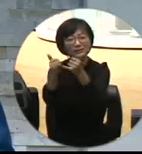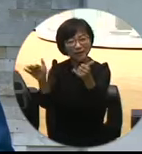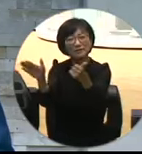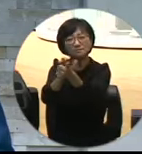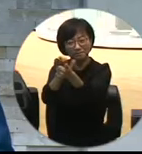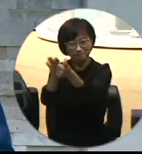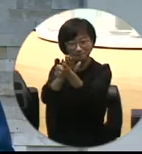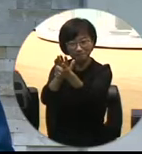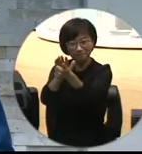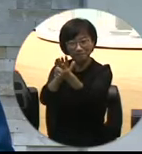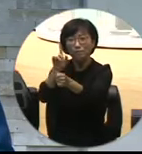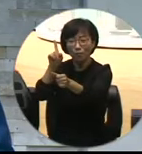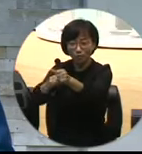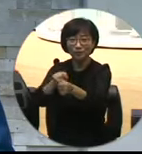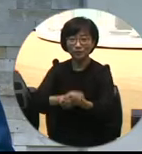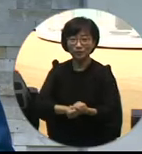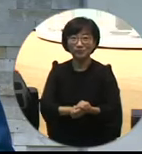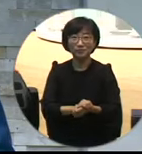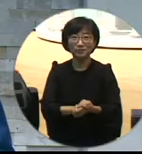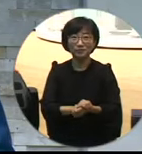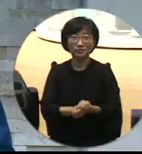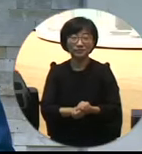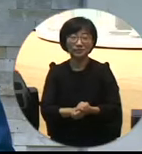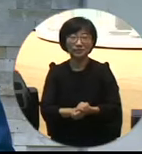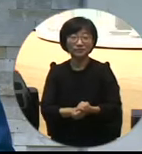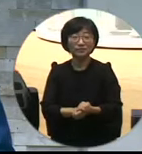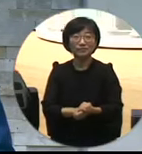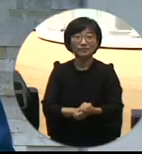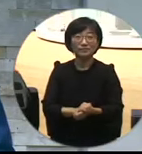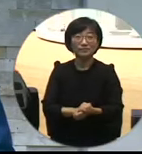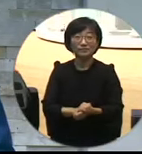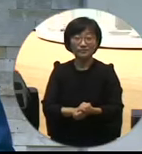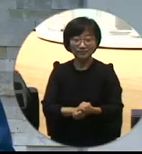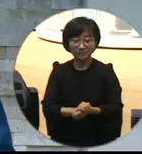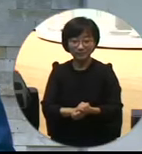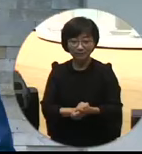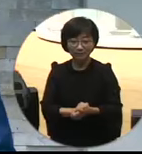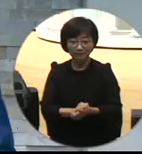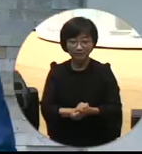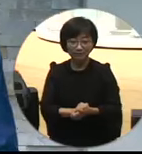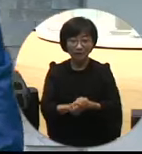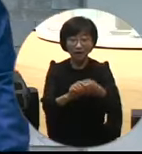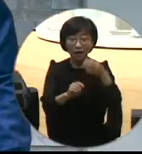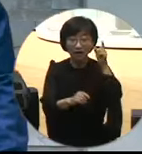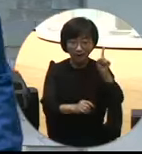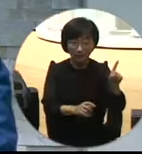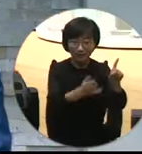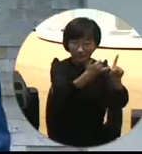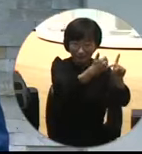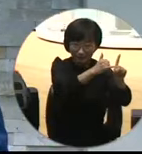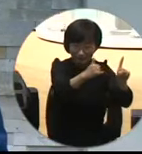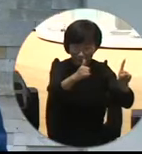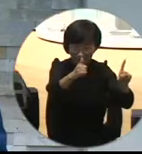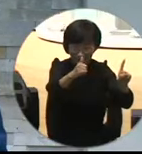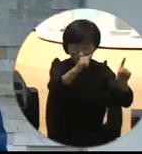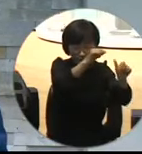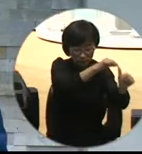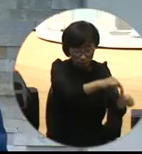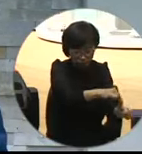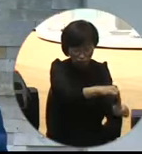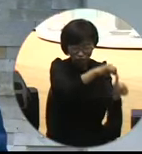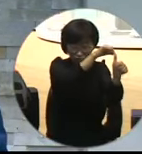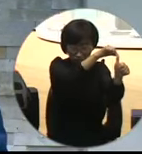위에서 사람이 있는 것이 아니다라는 얘기예요. 자, 한 영혼을 살리는 것이요 주님의 핵심